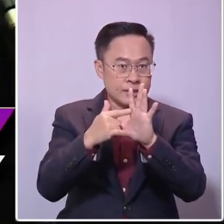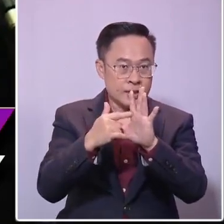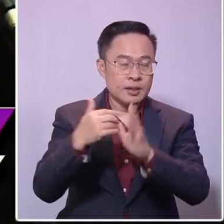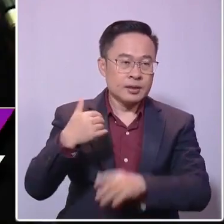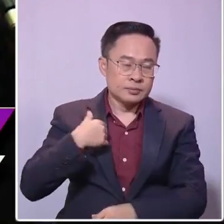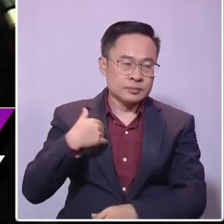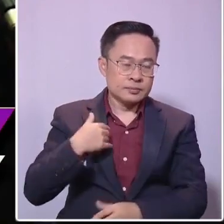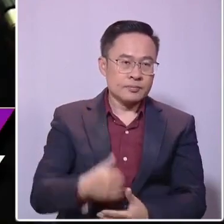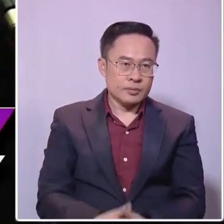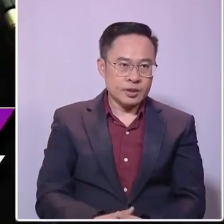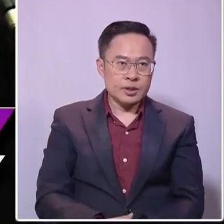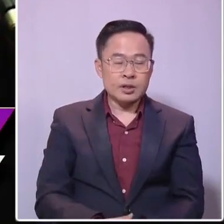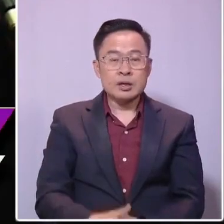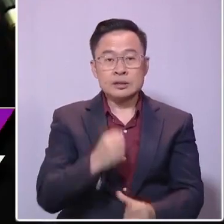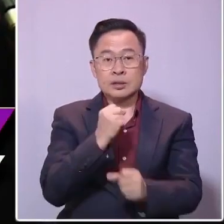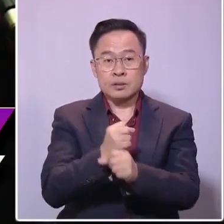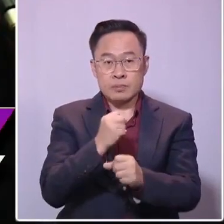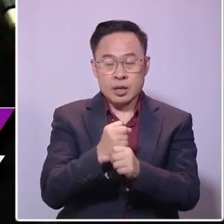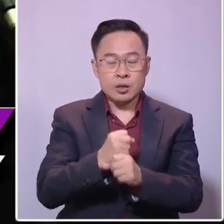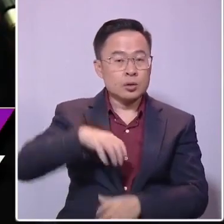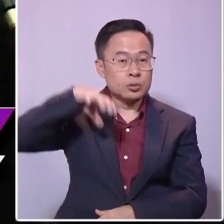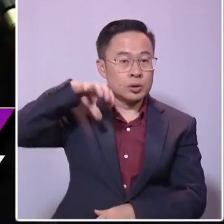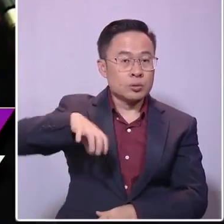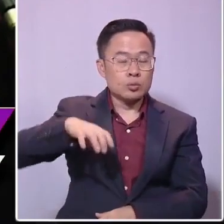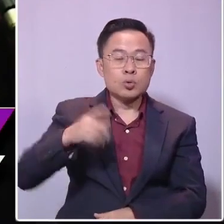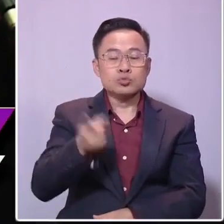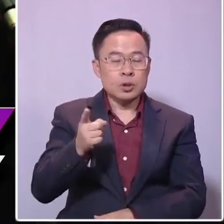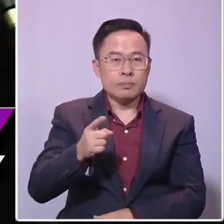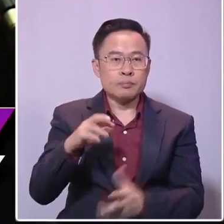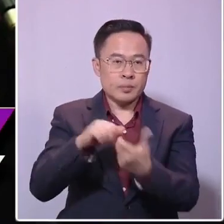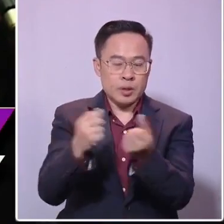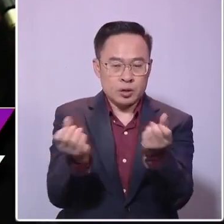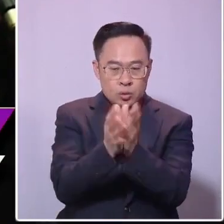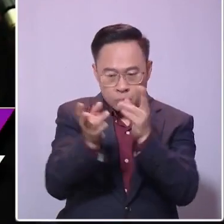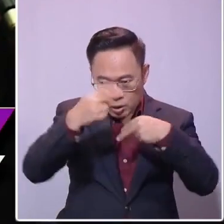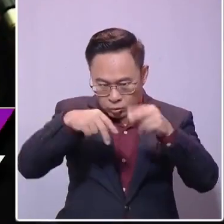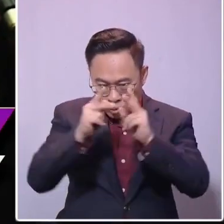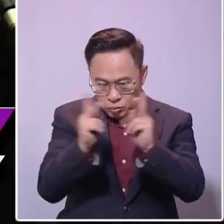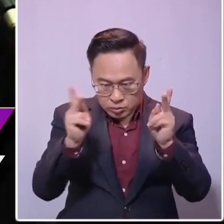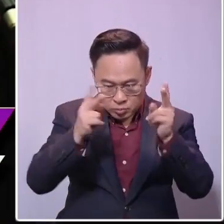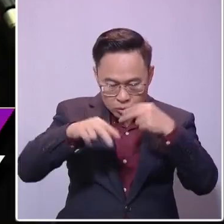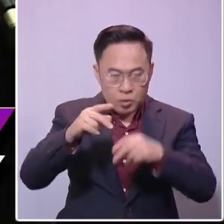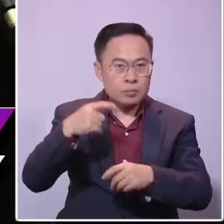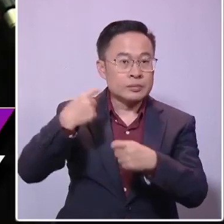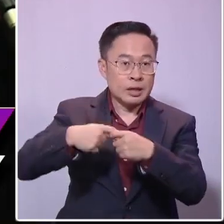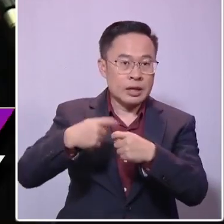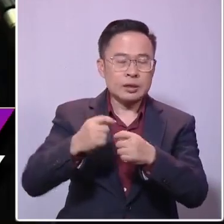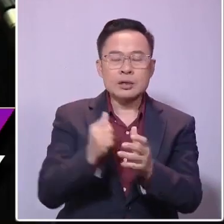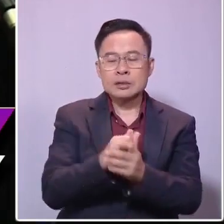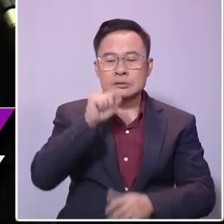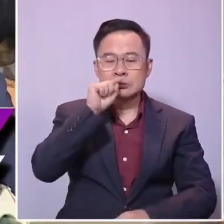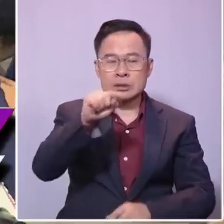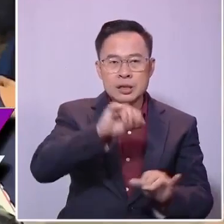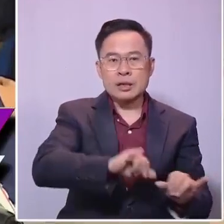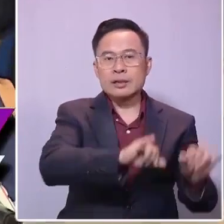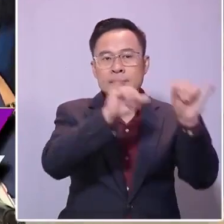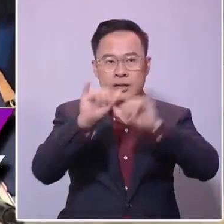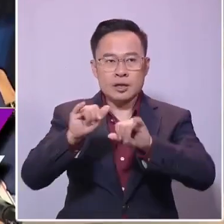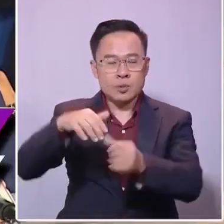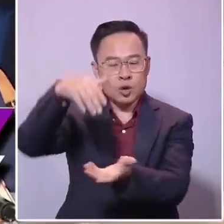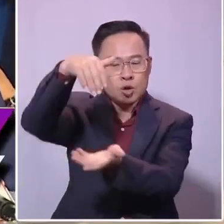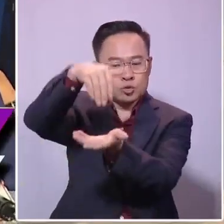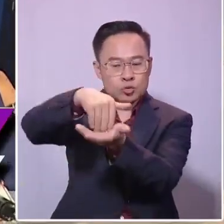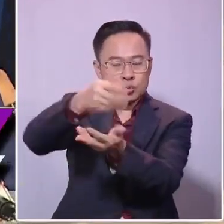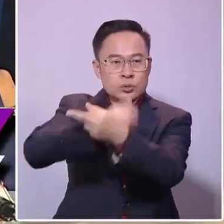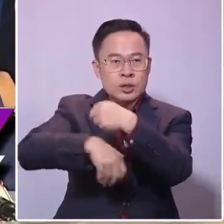คือถ้าเกิดว่าปฏิบัติหน้าที่ในหน่วยงานเดิมอาจจะเกิดความเสื่อมเสียนะคะต่อราชการได้ได้เนื่องจากว่าทางสำนักงานตำรวจแห่ง